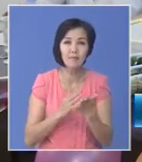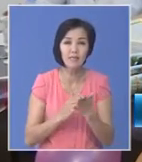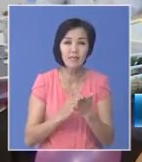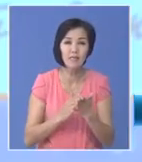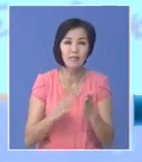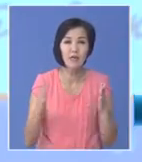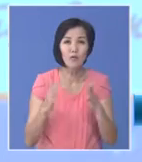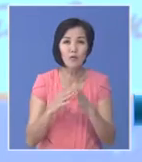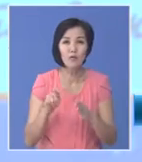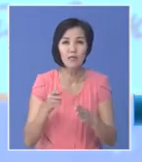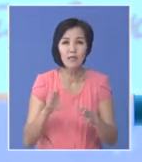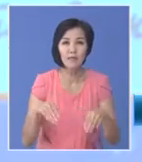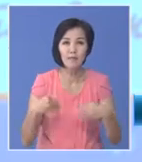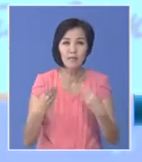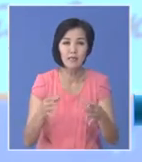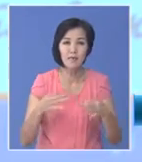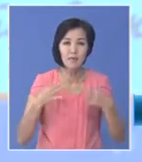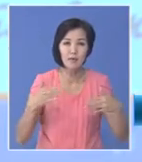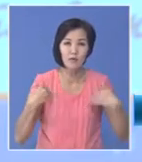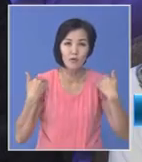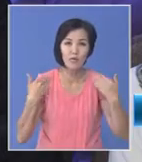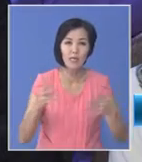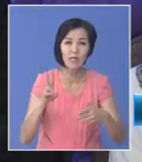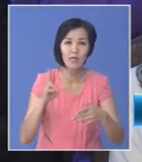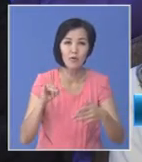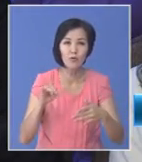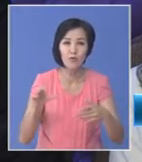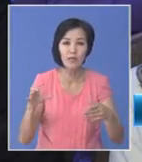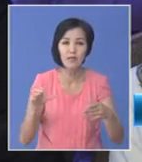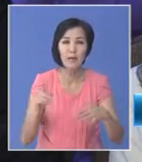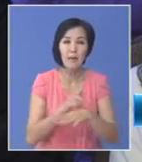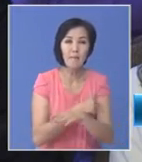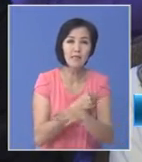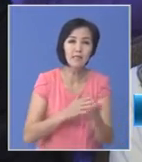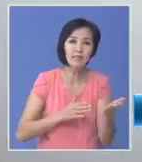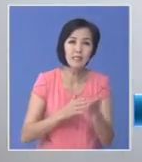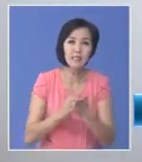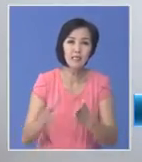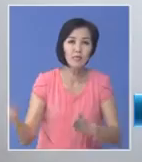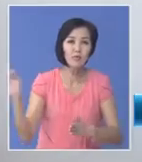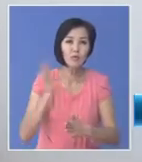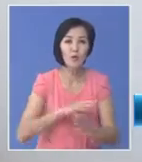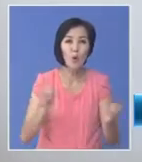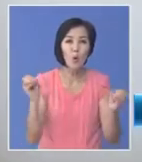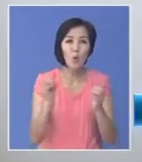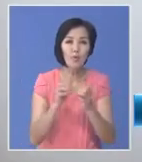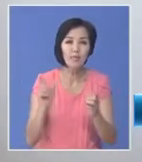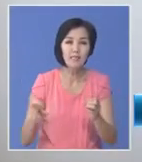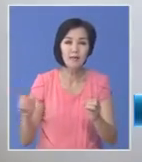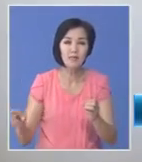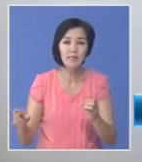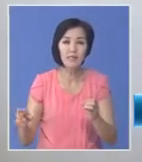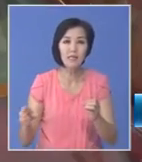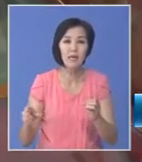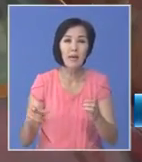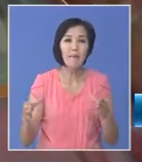кілті табысталды. Ал мереке иелерін құттықтай келген Нұр Отандықтар медицина саласына сүбелі үлес қосқан 10-нан аса қызметкерге